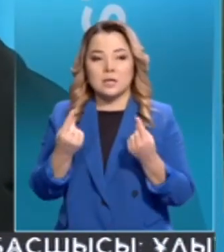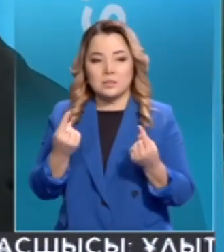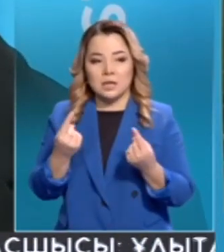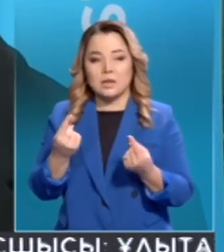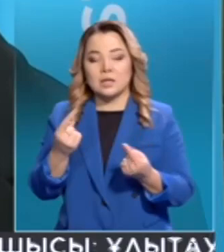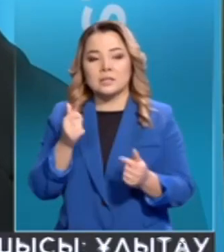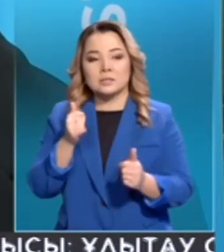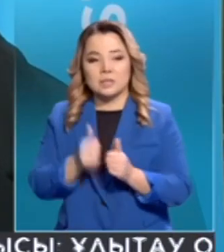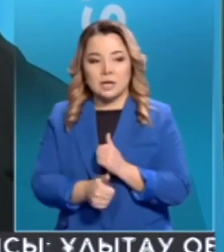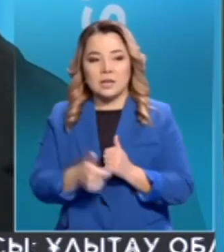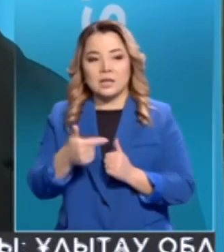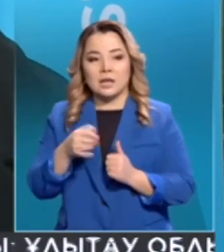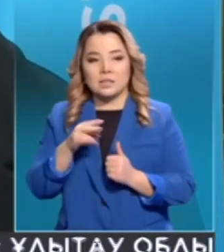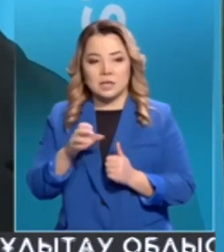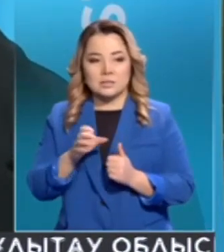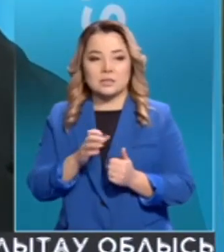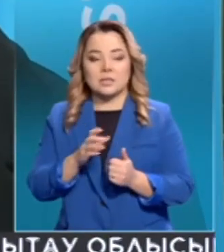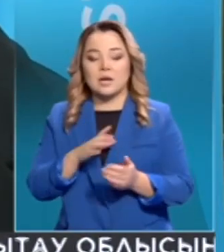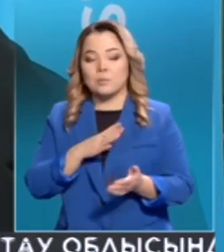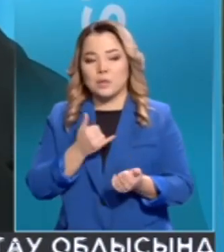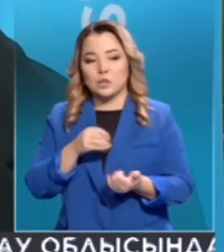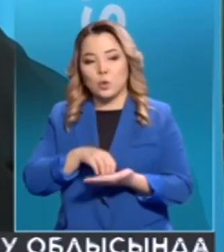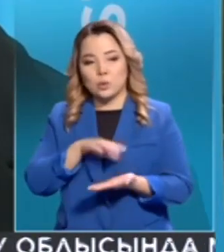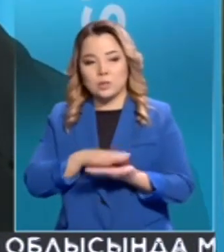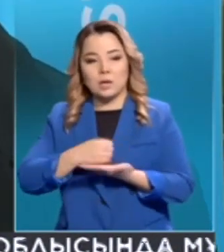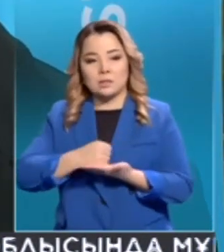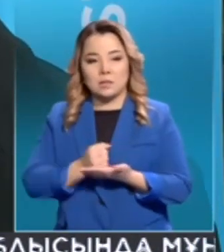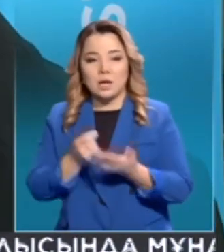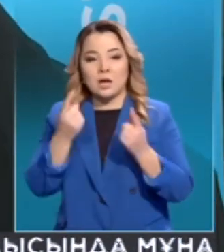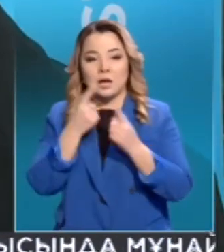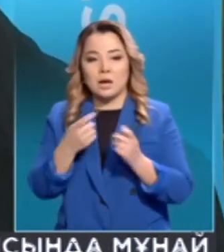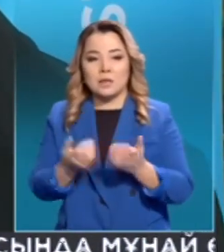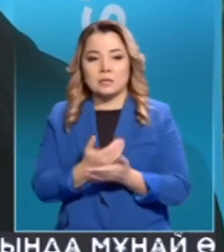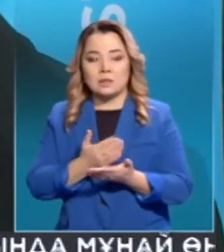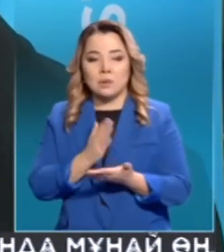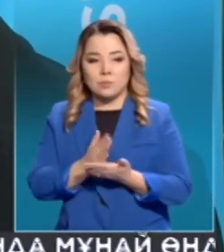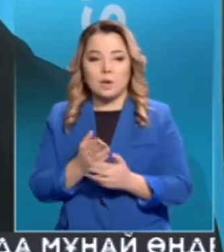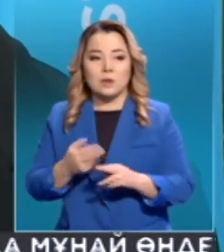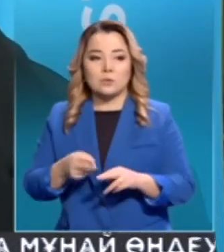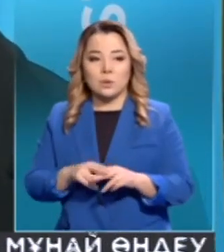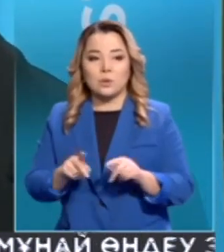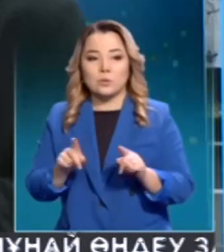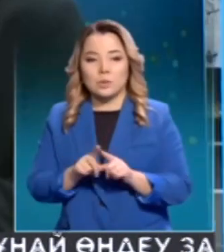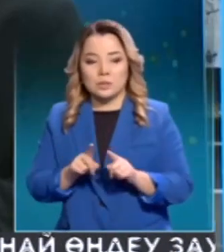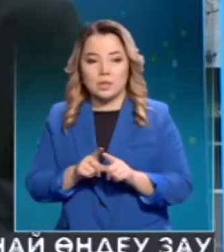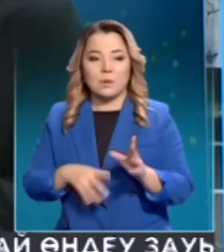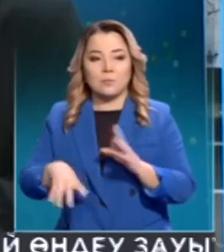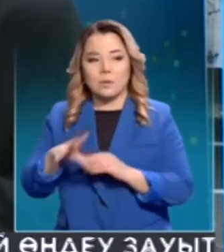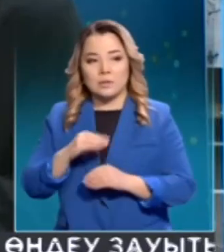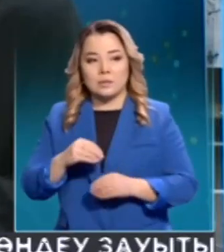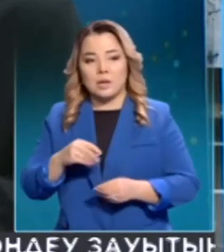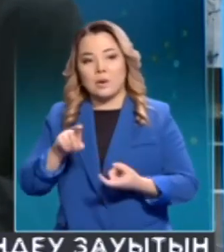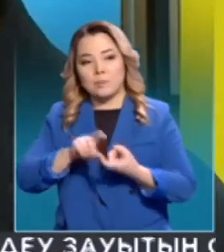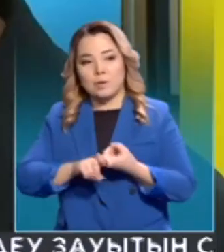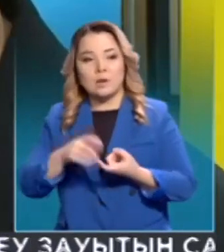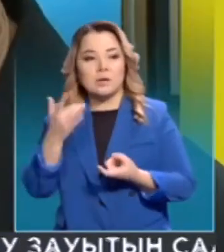Гиннес рекордтар кітабына енетіні хабарланған болатын. Енді біз қазір өкілдерімен байланыста